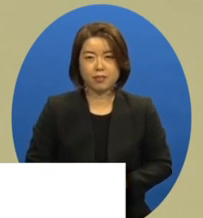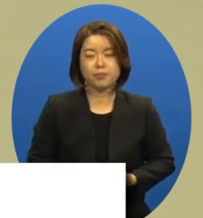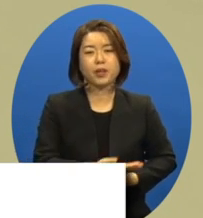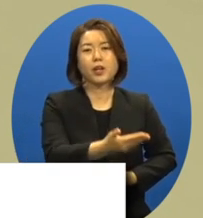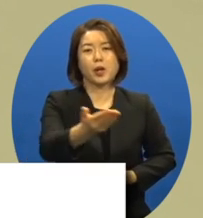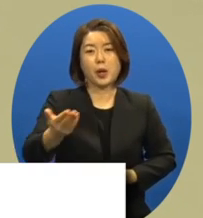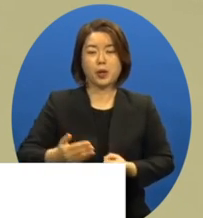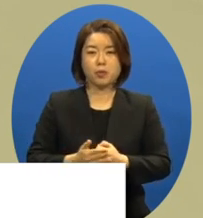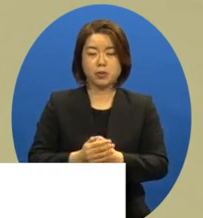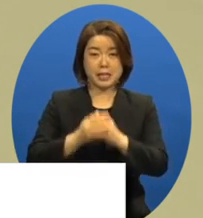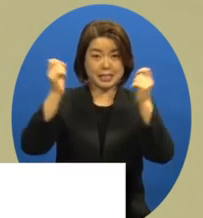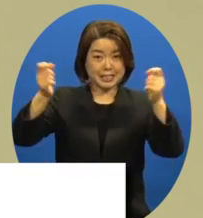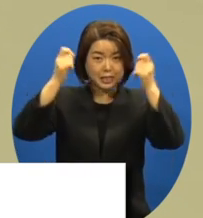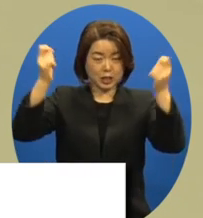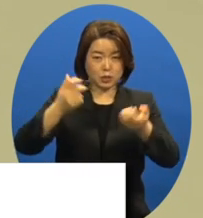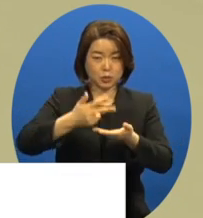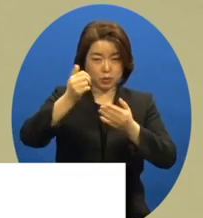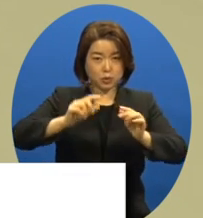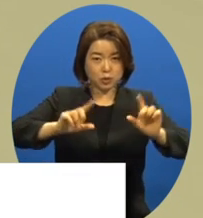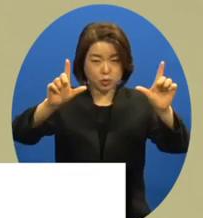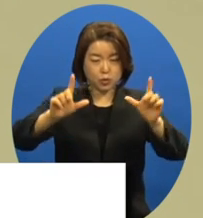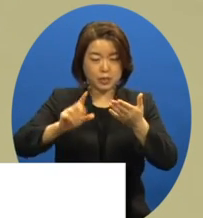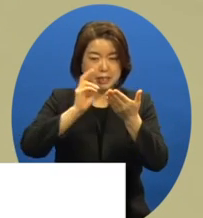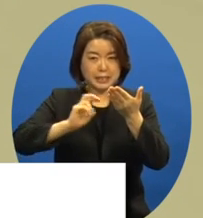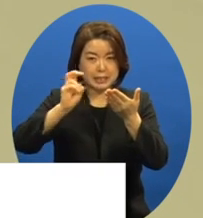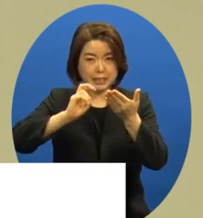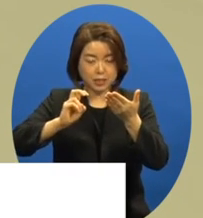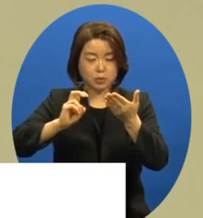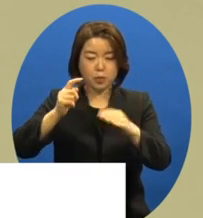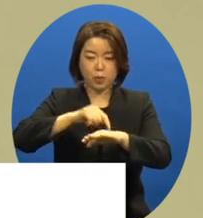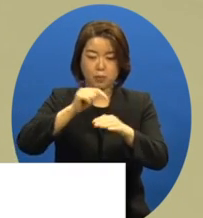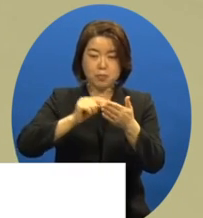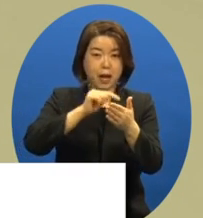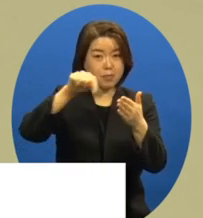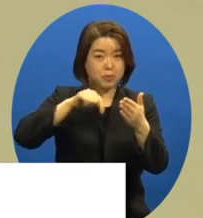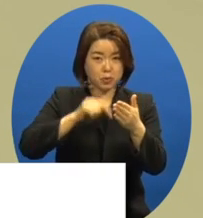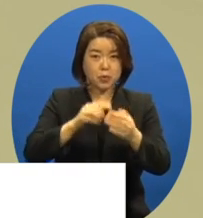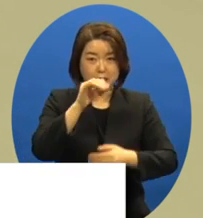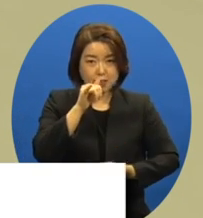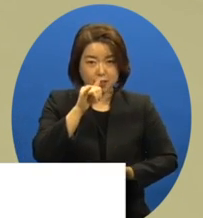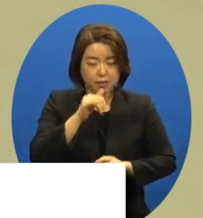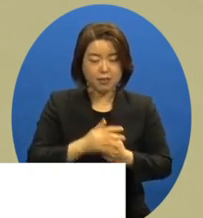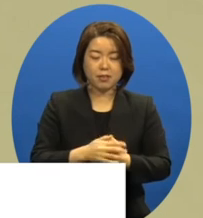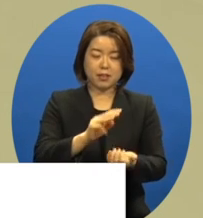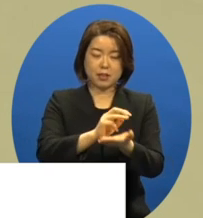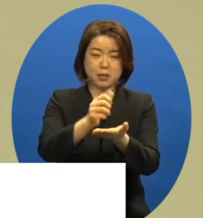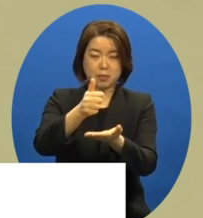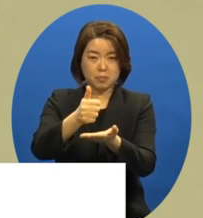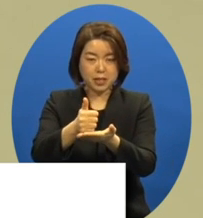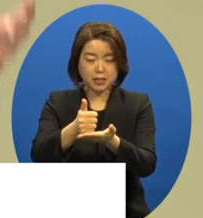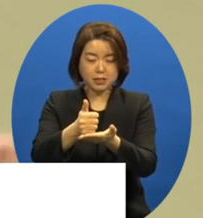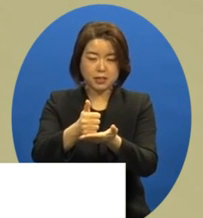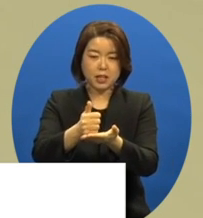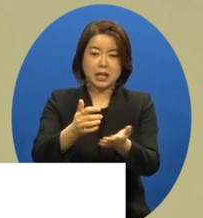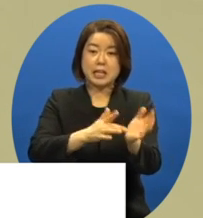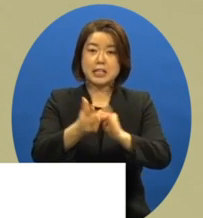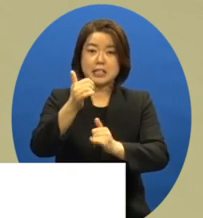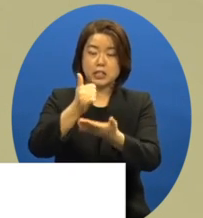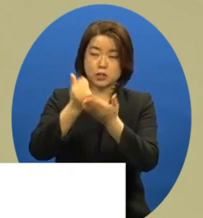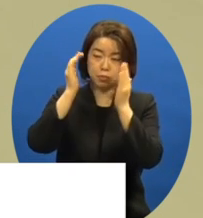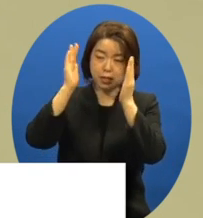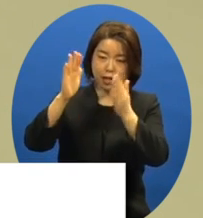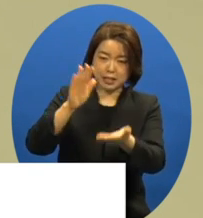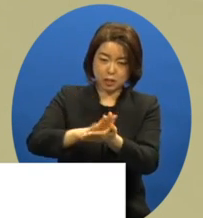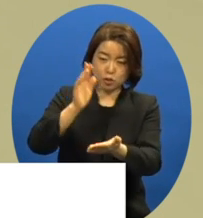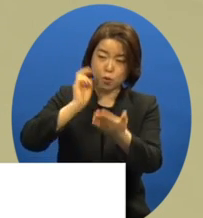여러분에게는 종려주일 찬송이 마음에 있습니까? 메시아이신 예수님을 향한 그런 뜨거운 찬송이